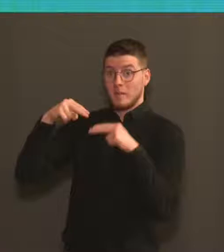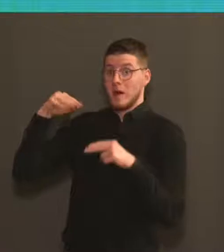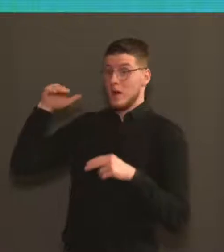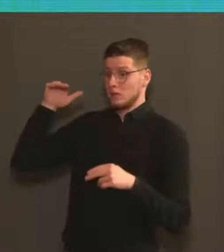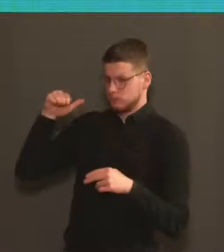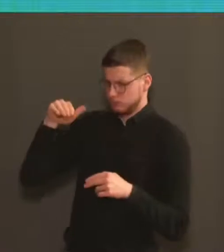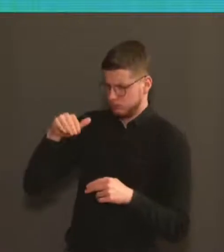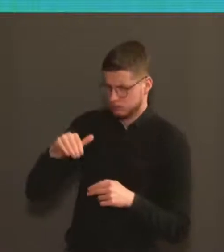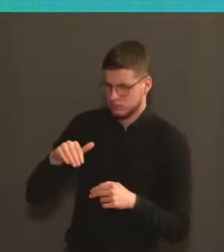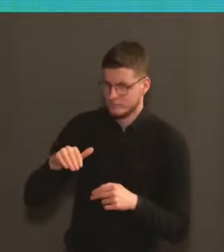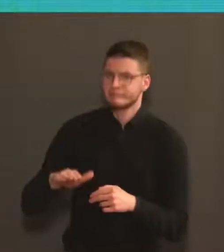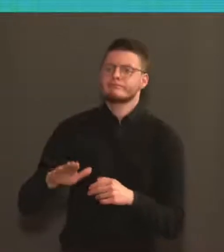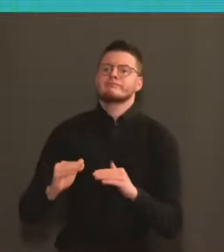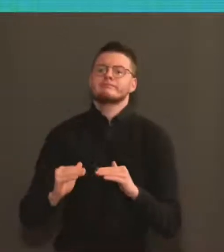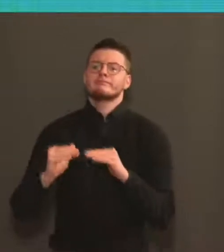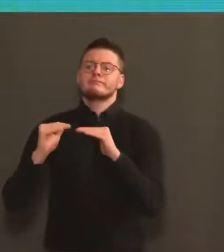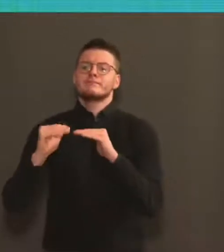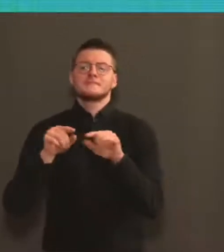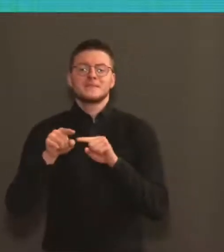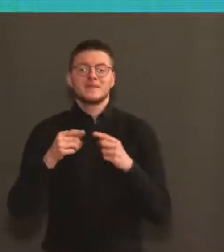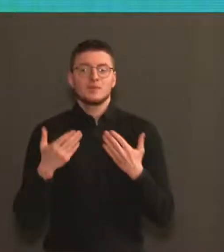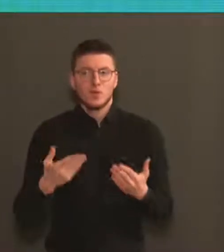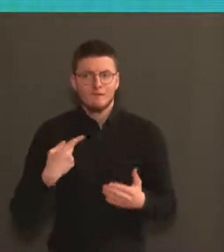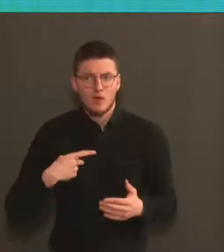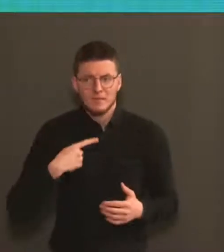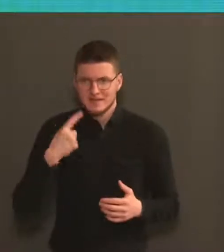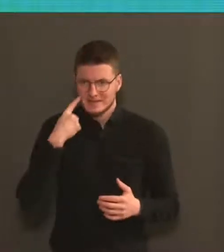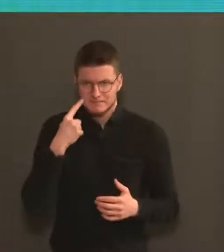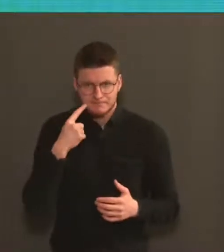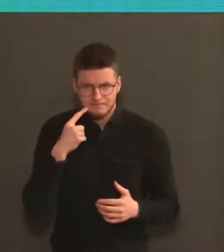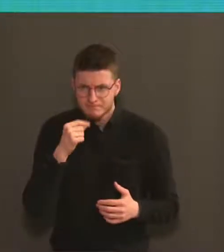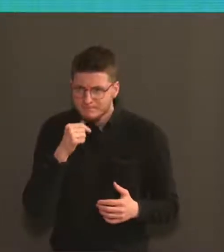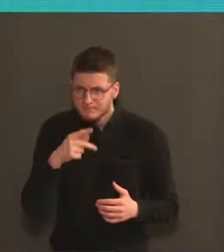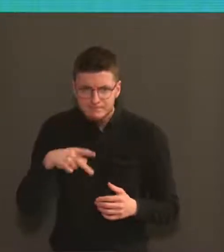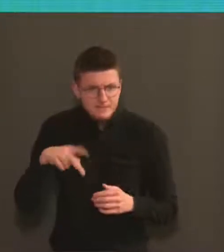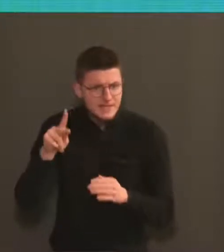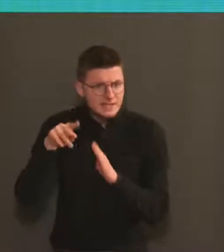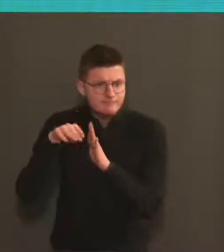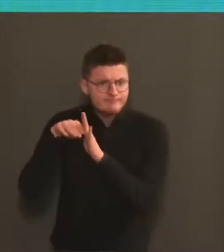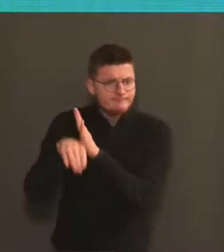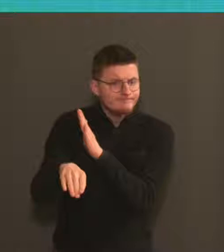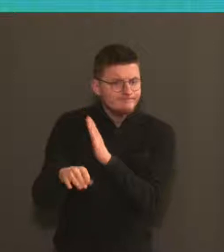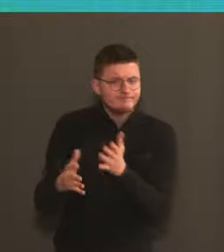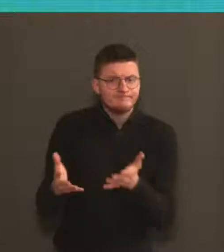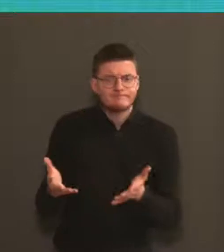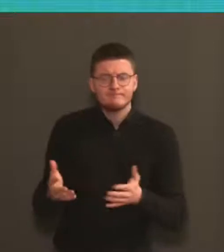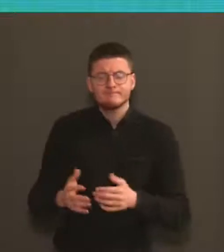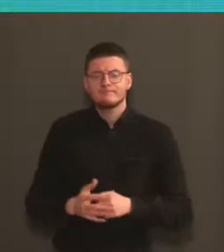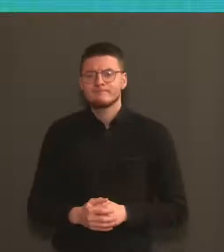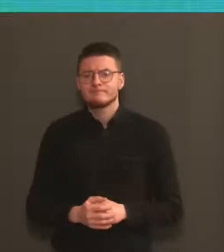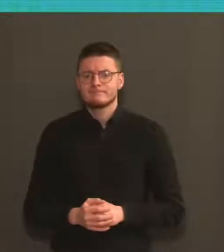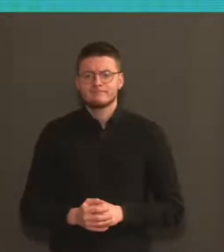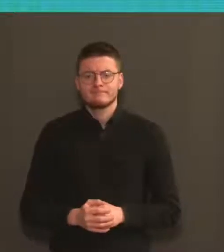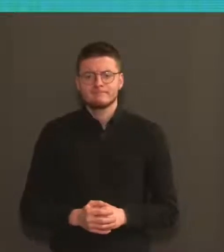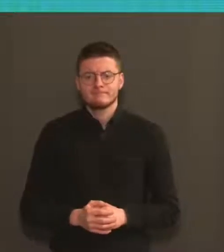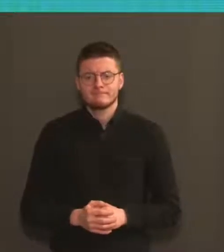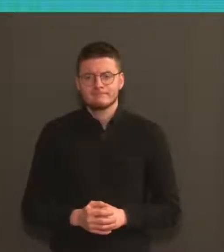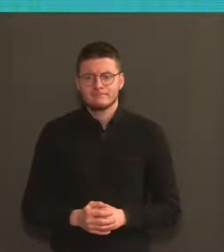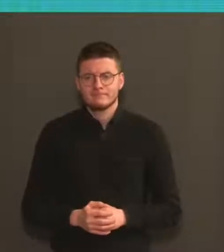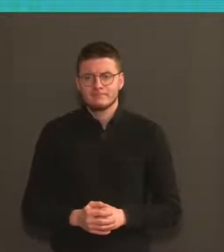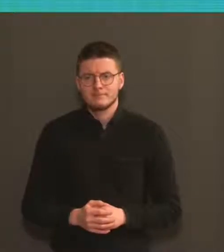een bodem hebben bereikt voor wat betreft de bezetting van de COVID-bedden in het ziekenhuis.